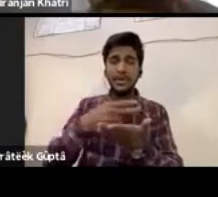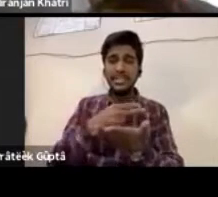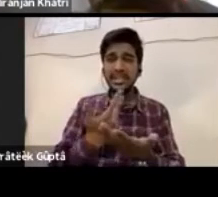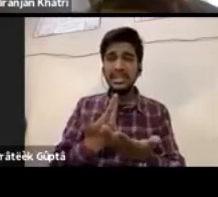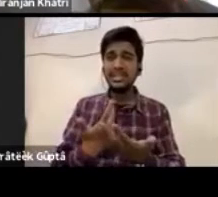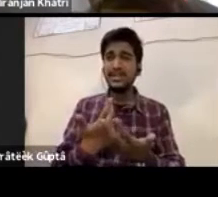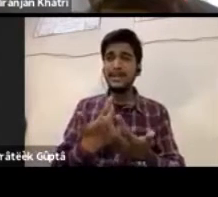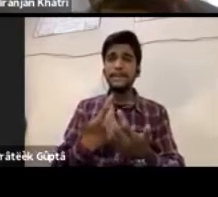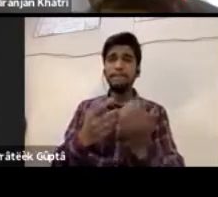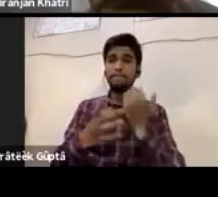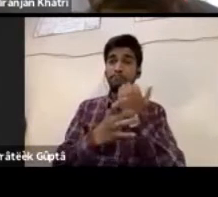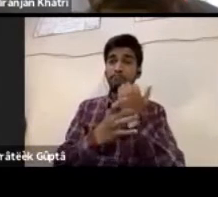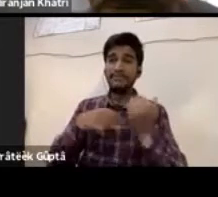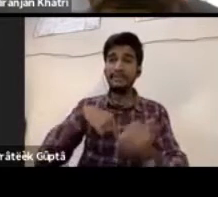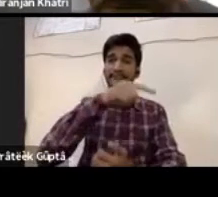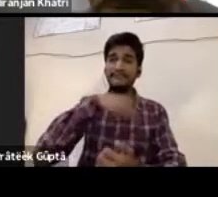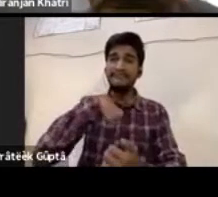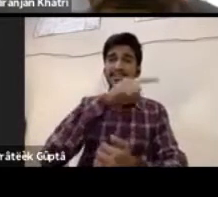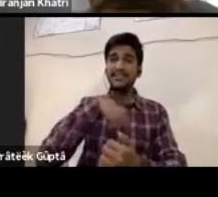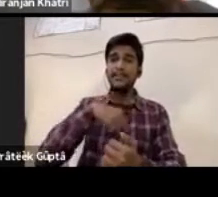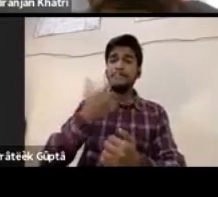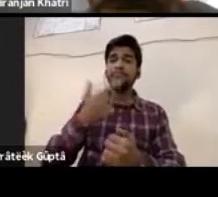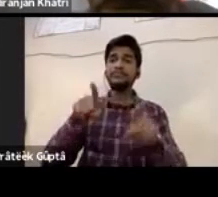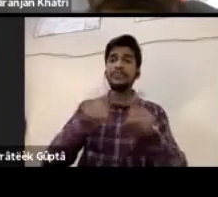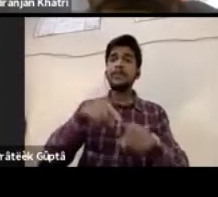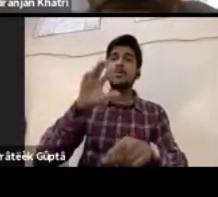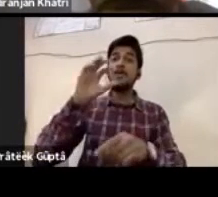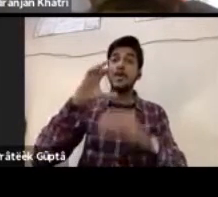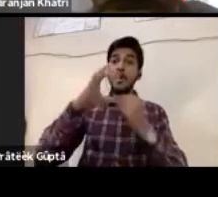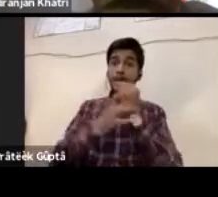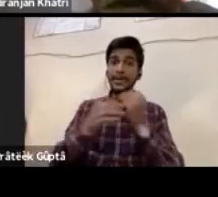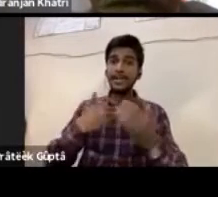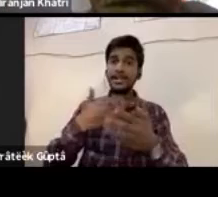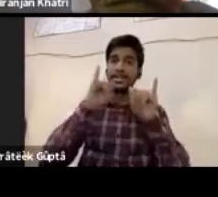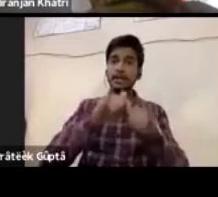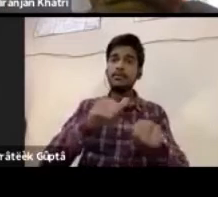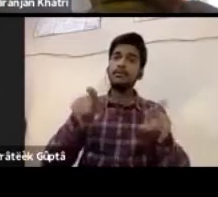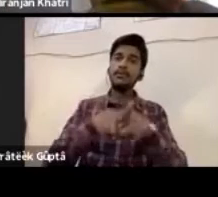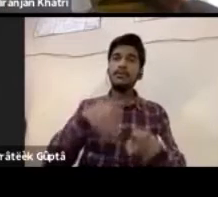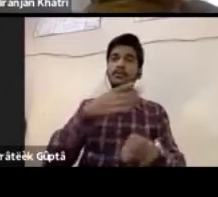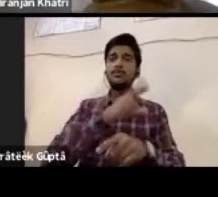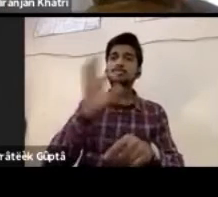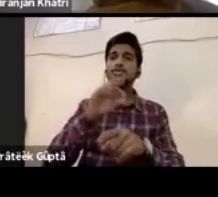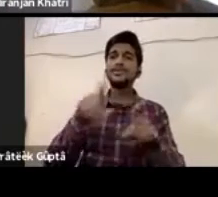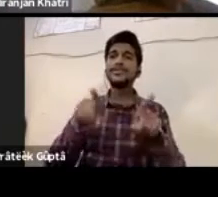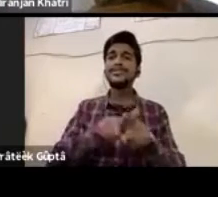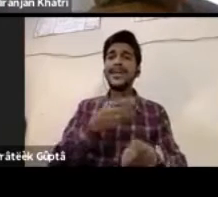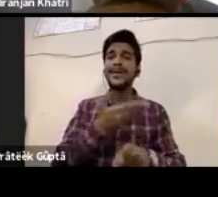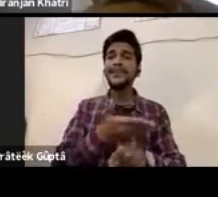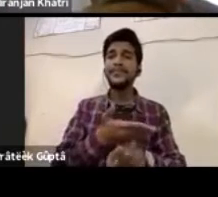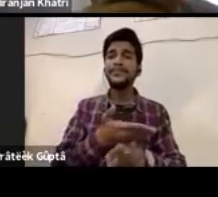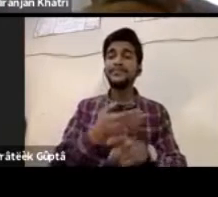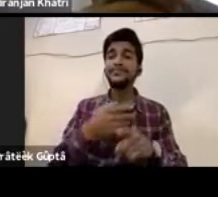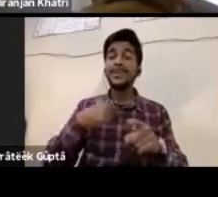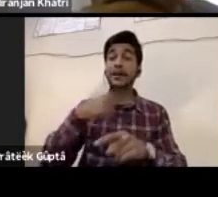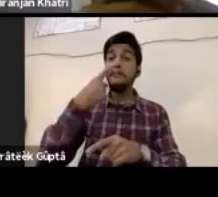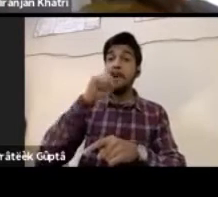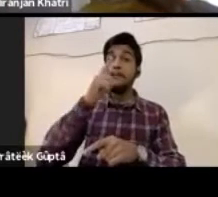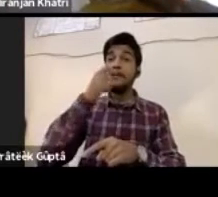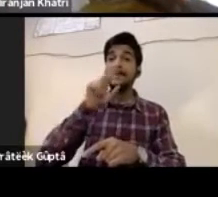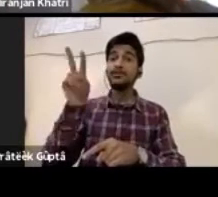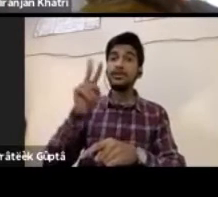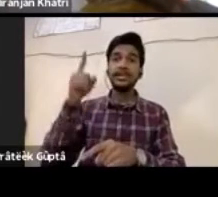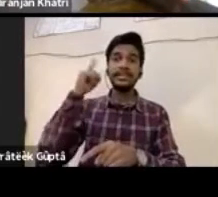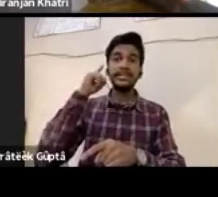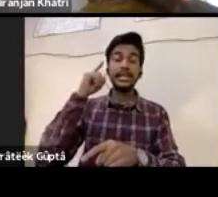मेरे हॉस्पिटल वार्ड्स ही मेरा स्कूल थे, क्योंकि मेरे पेरेंट्स दोनों टीचर रहे हैं, उन्होंने मुझे मेरी एजुकेशन कभी भी